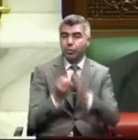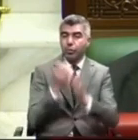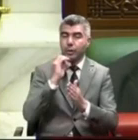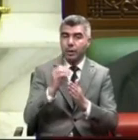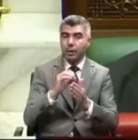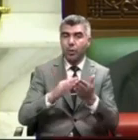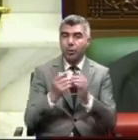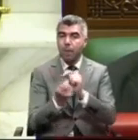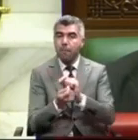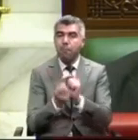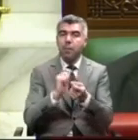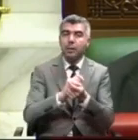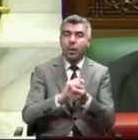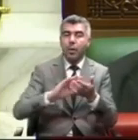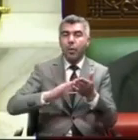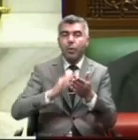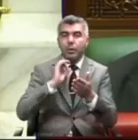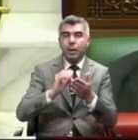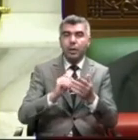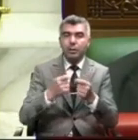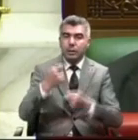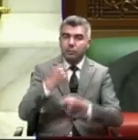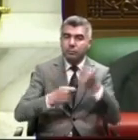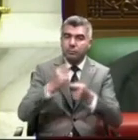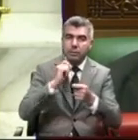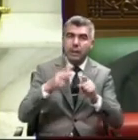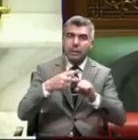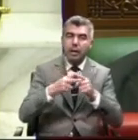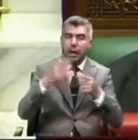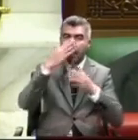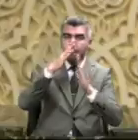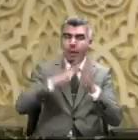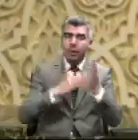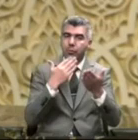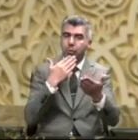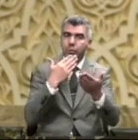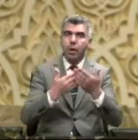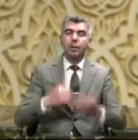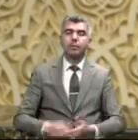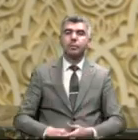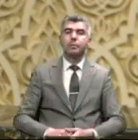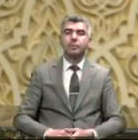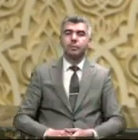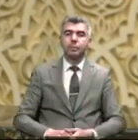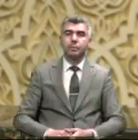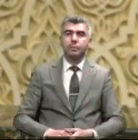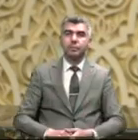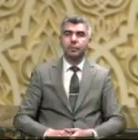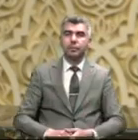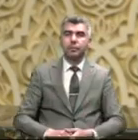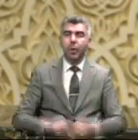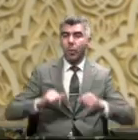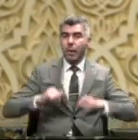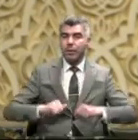تغييرا هيكلي ضمن نسيج الاقتصاد الصناعي للمملكه وشكرا شكرا شكرا السيد المستشار المحترم